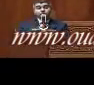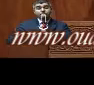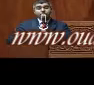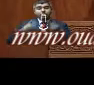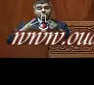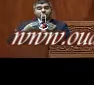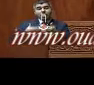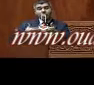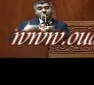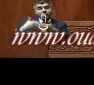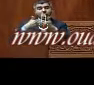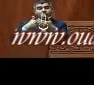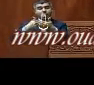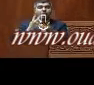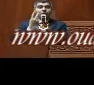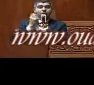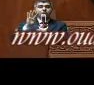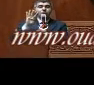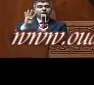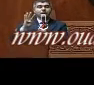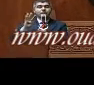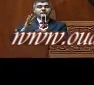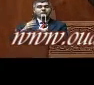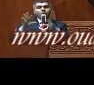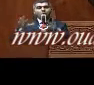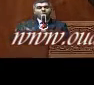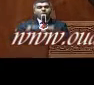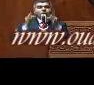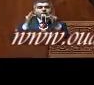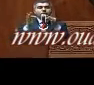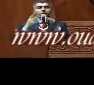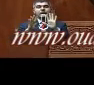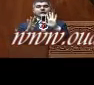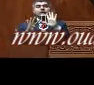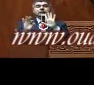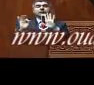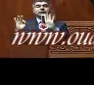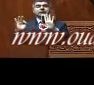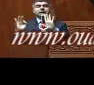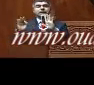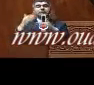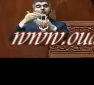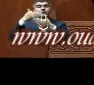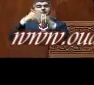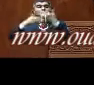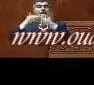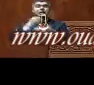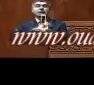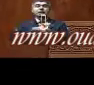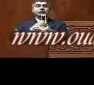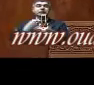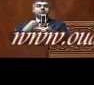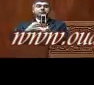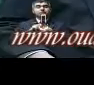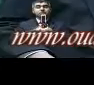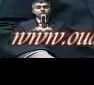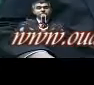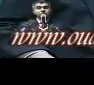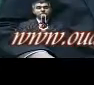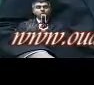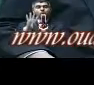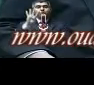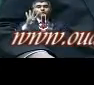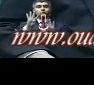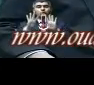نهاية سنة 2014 ما يلي: بناء 90 مسكن للطاقم الطبي، وافتتاح 39